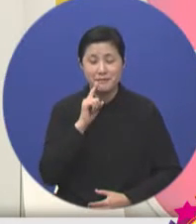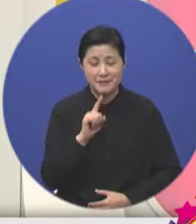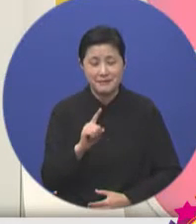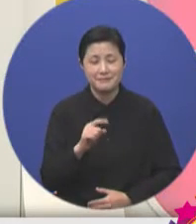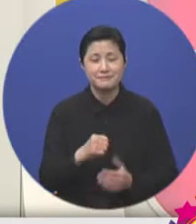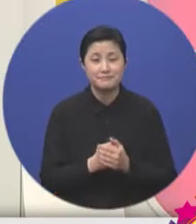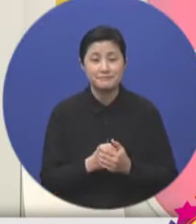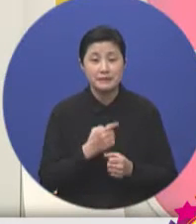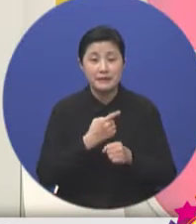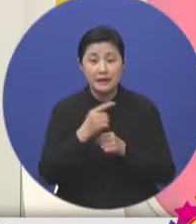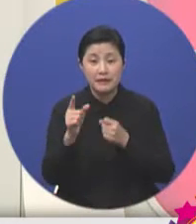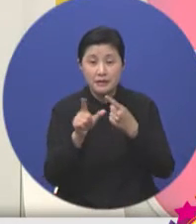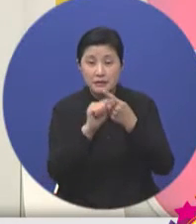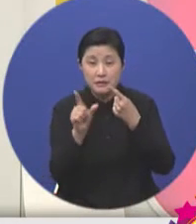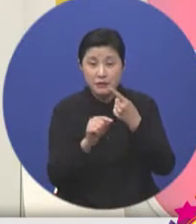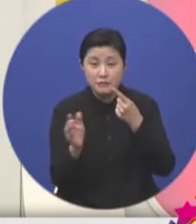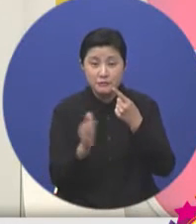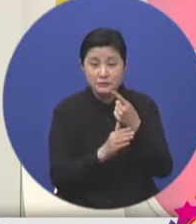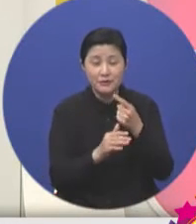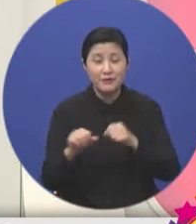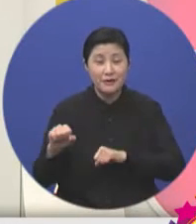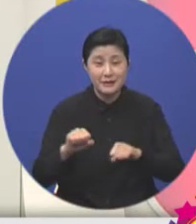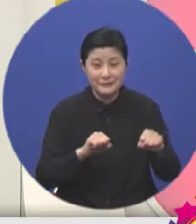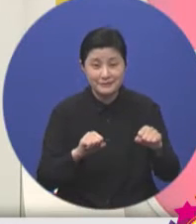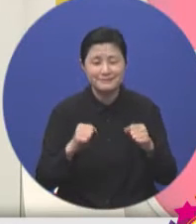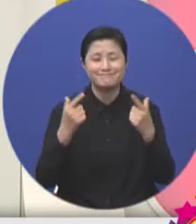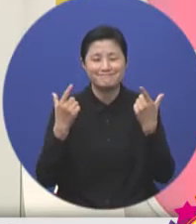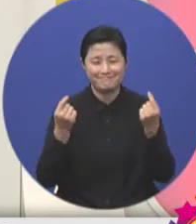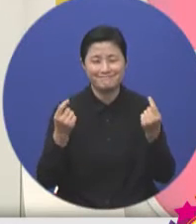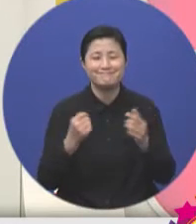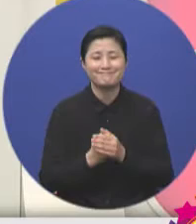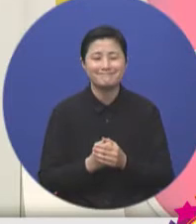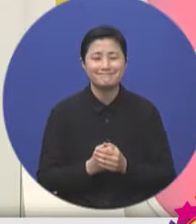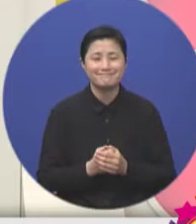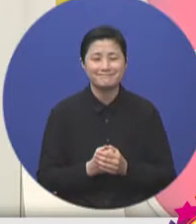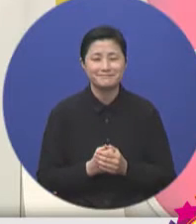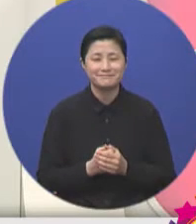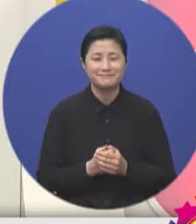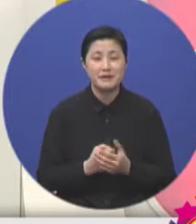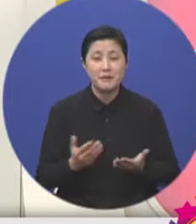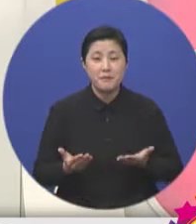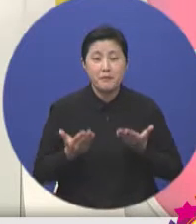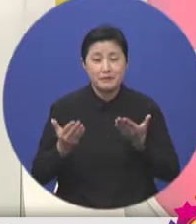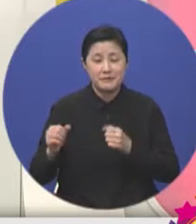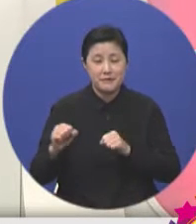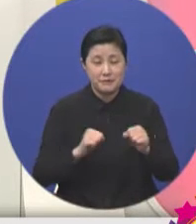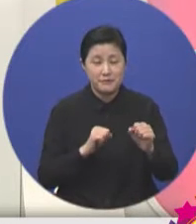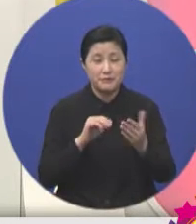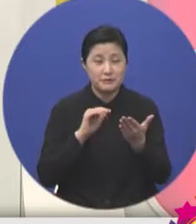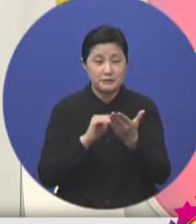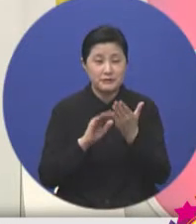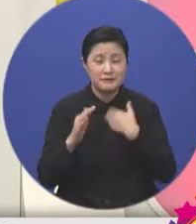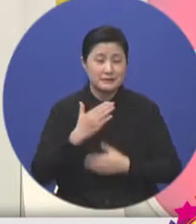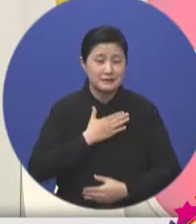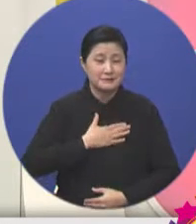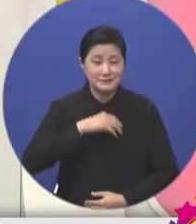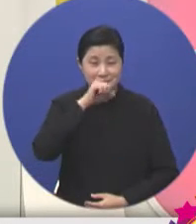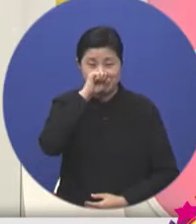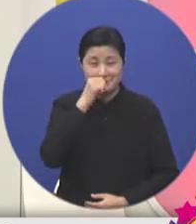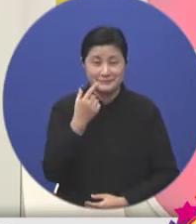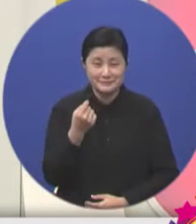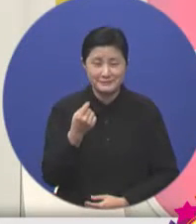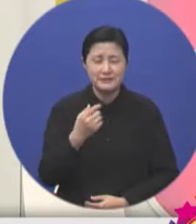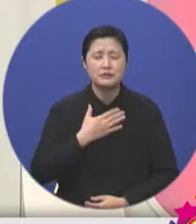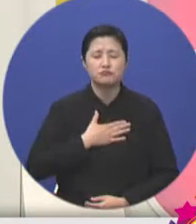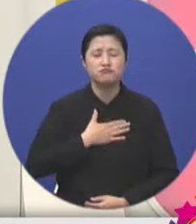그럼 내년 1월 달부터 또 그렇죠. 네. 1월 달부터 어찌게 또 봉사하시고 이러시면 아버님 기분 좋으시죠?